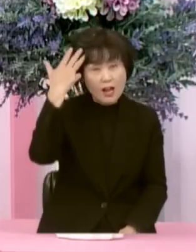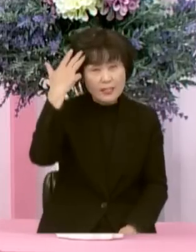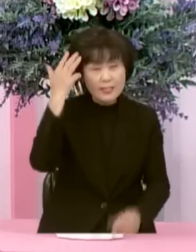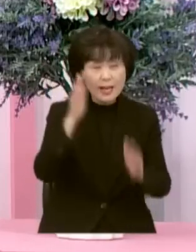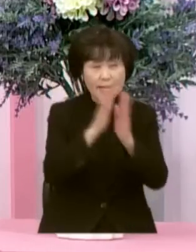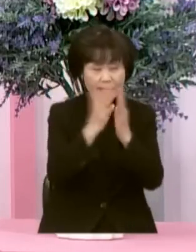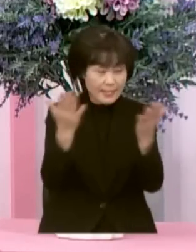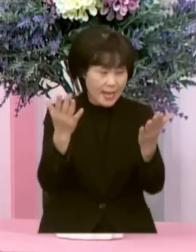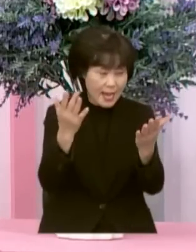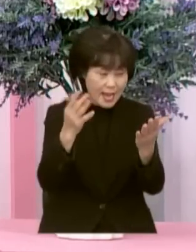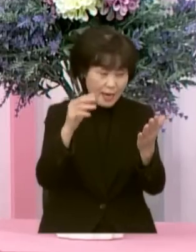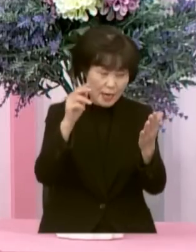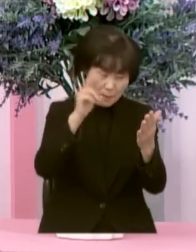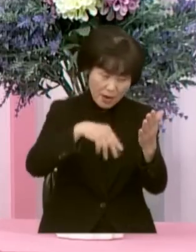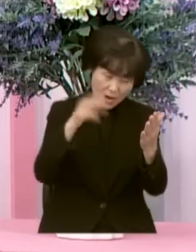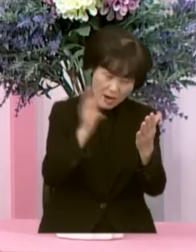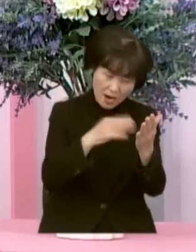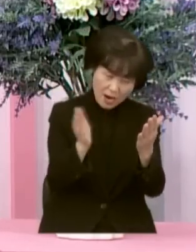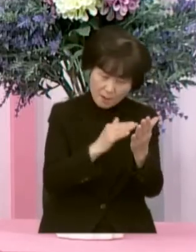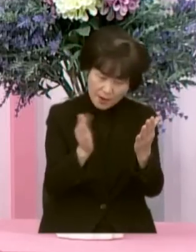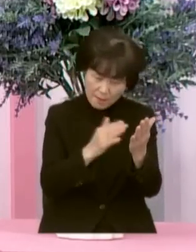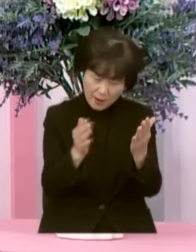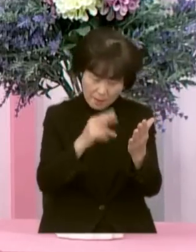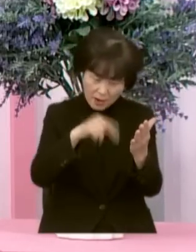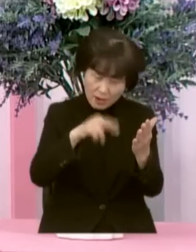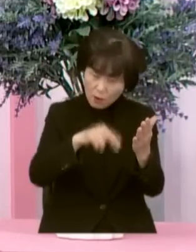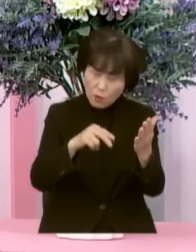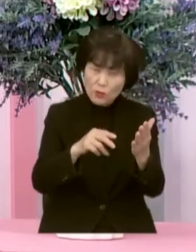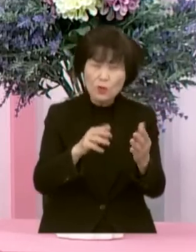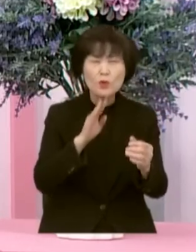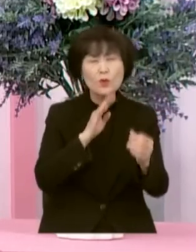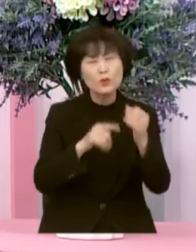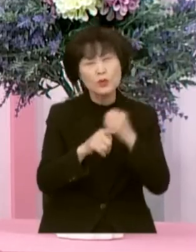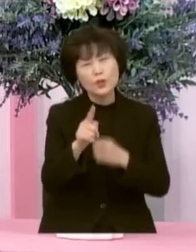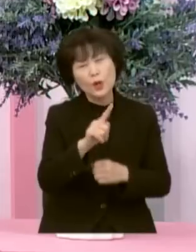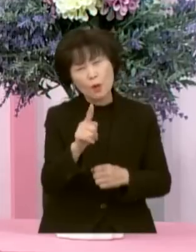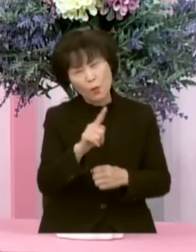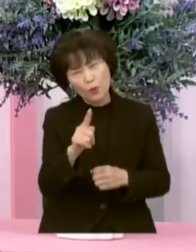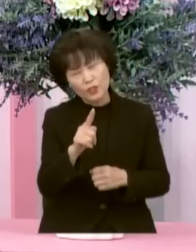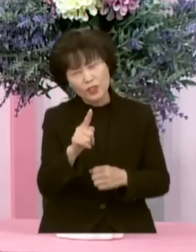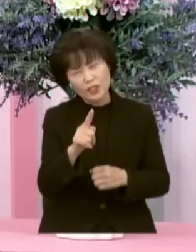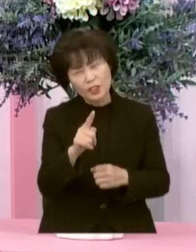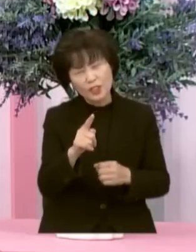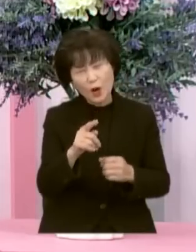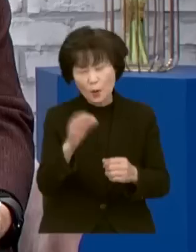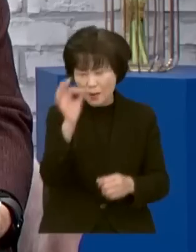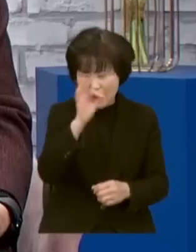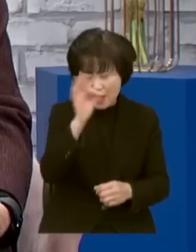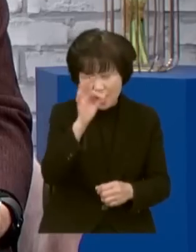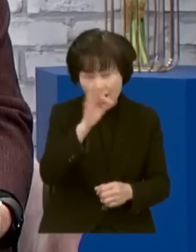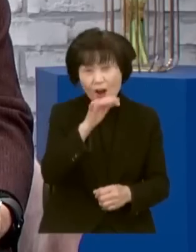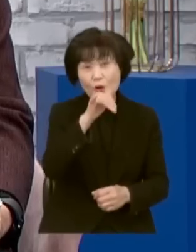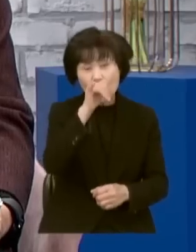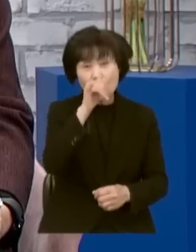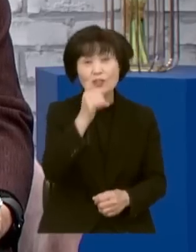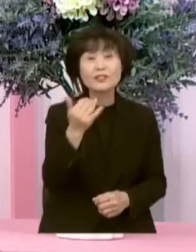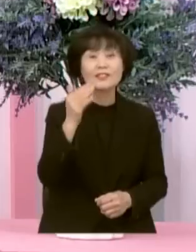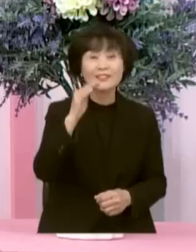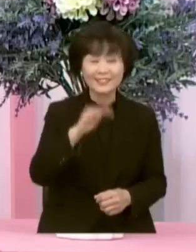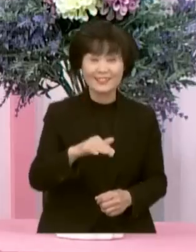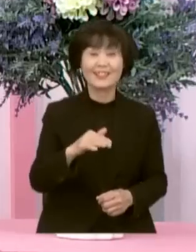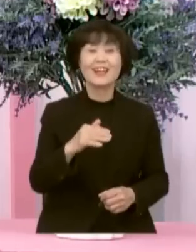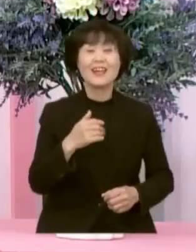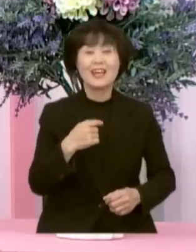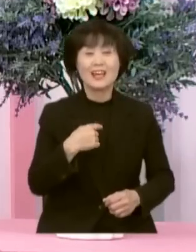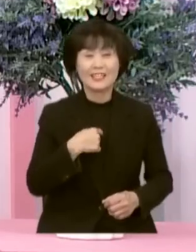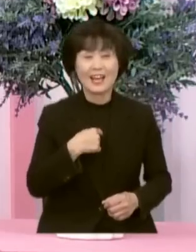네. 너무 진리가 알고 싶었어요. 아 뭐가 진리지? 하면서 파스칼의 팡세 막 이런 거 끄적끄적하고 막 이제 막 나름 이제 철학적